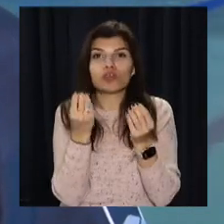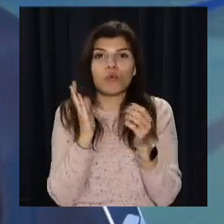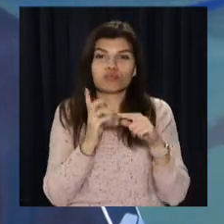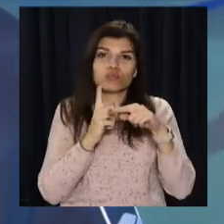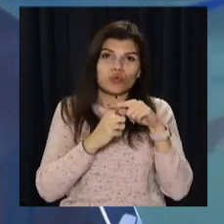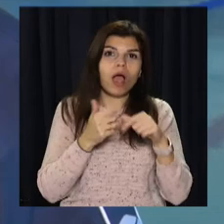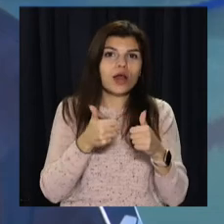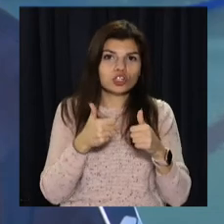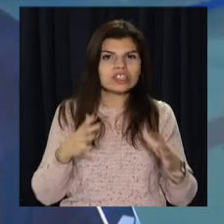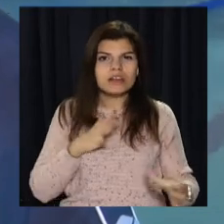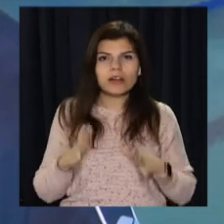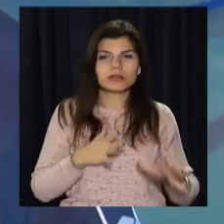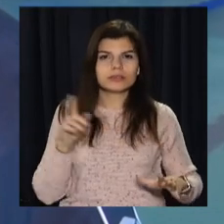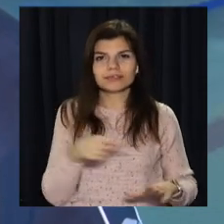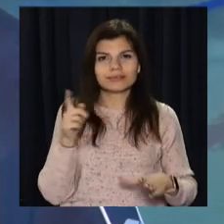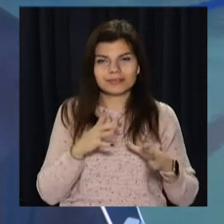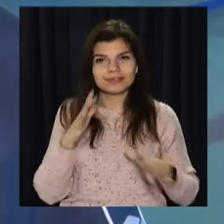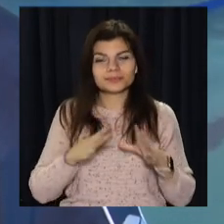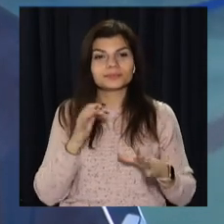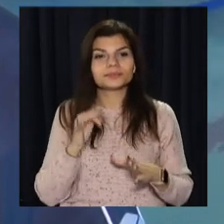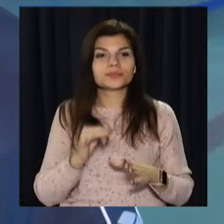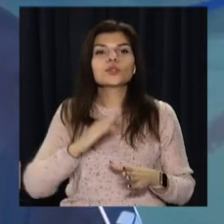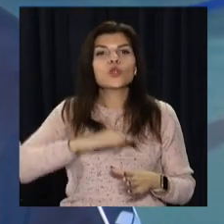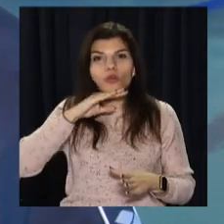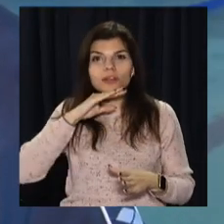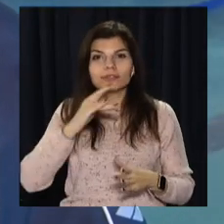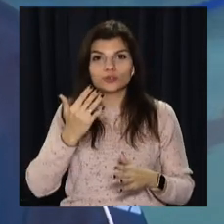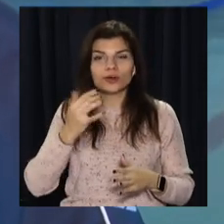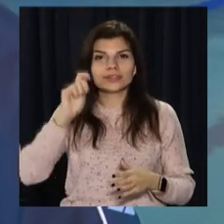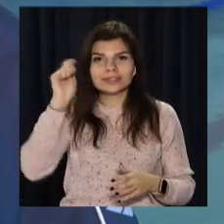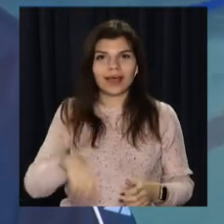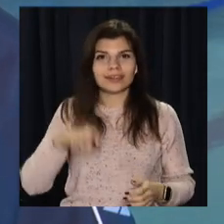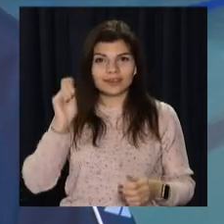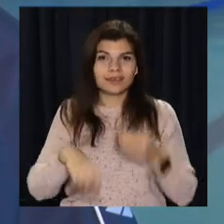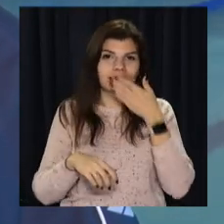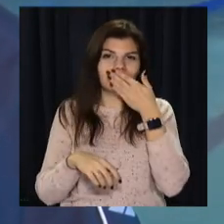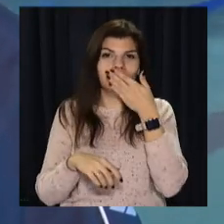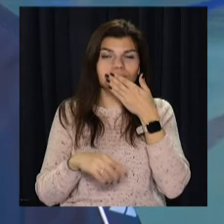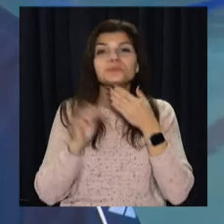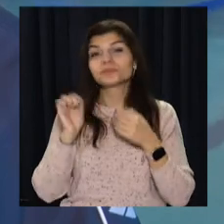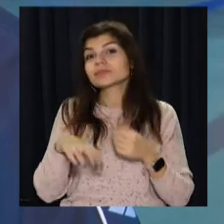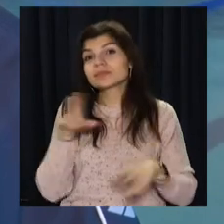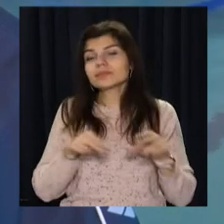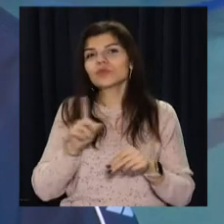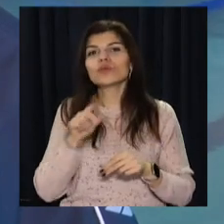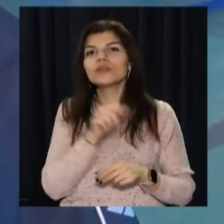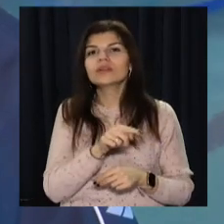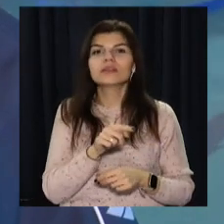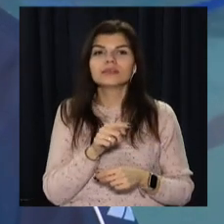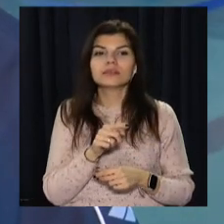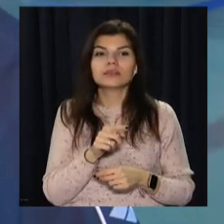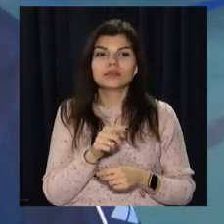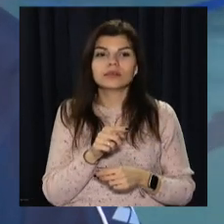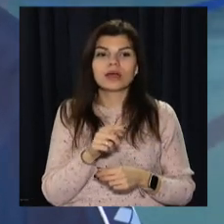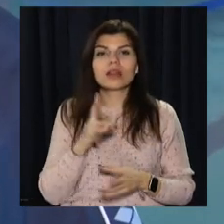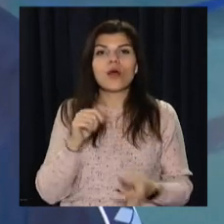хороші тренування і достатньо кількість стартів, можна розраховувати на те, що вона